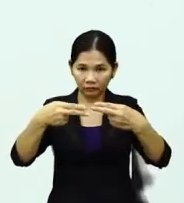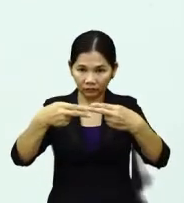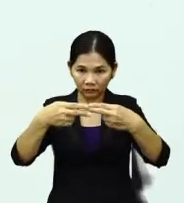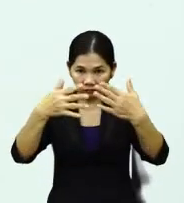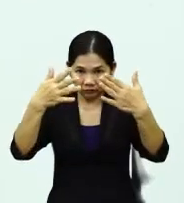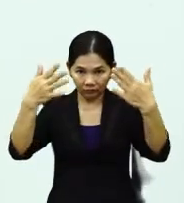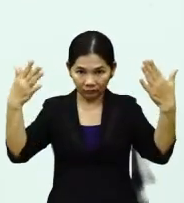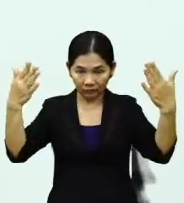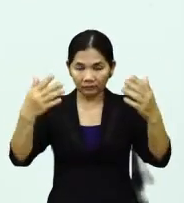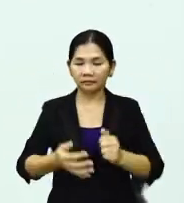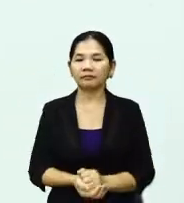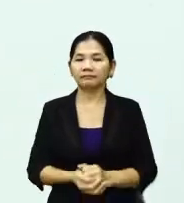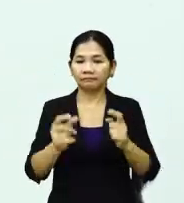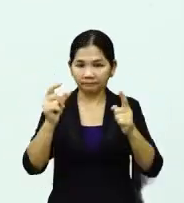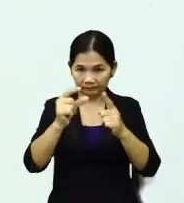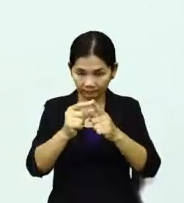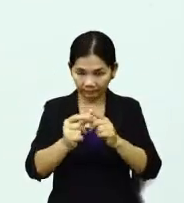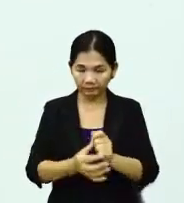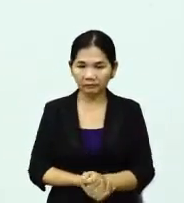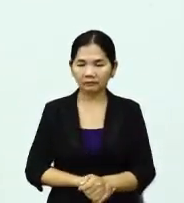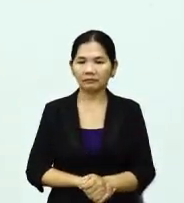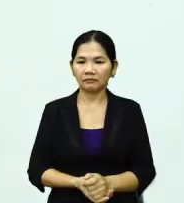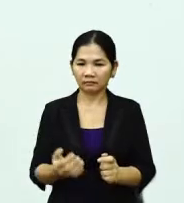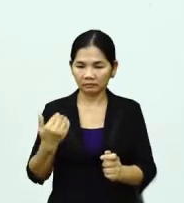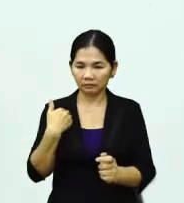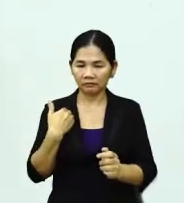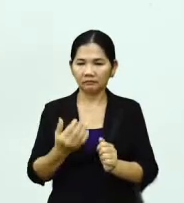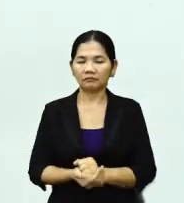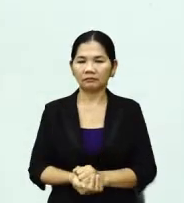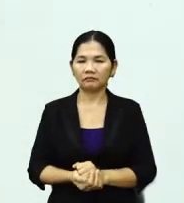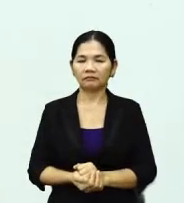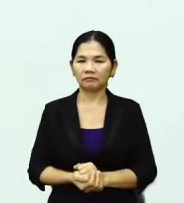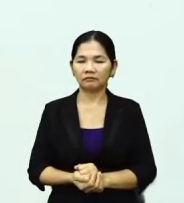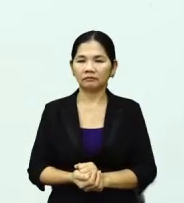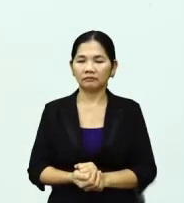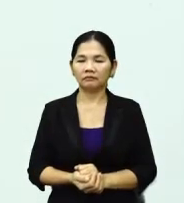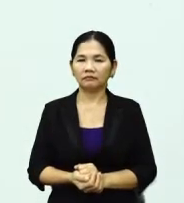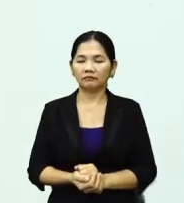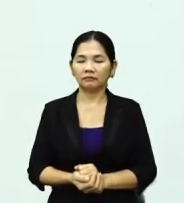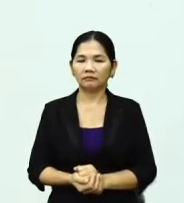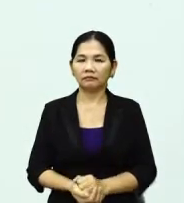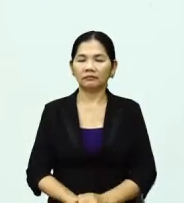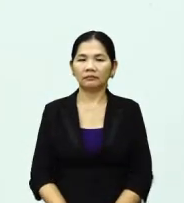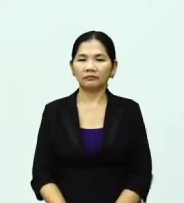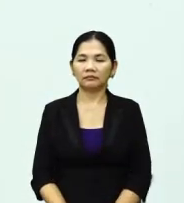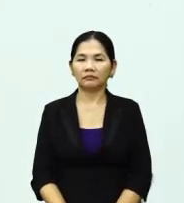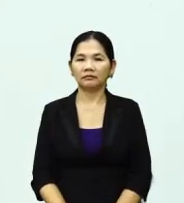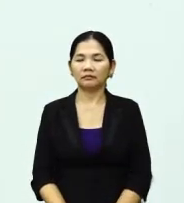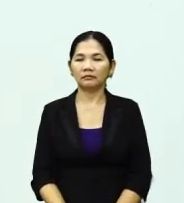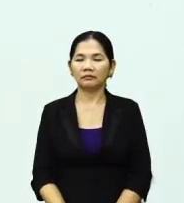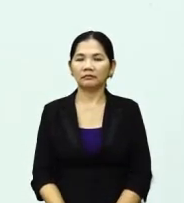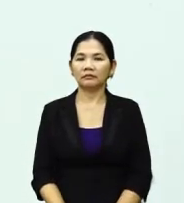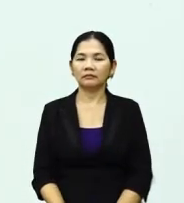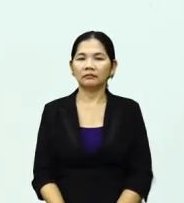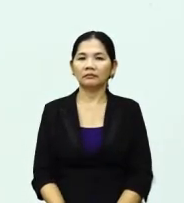hay con đã thả nạp phí á. Chà con đã làm xa này bị ồn luôn. Chà.